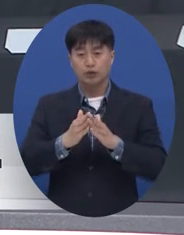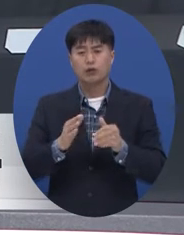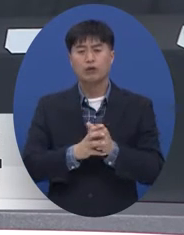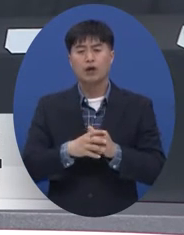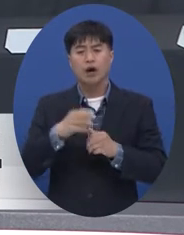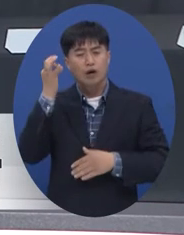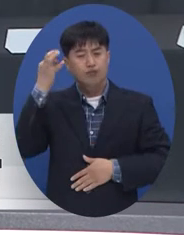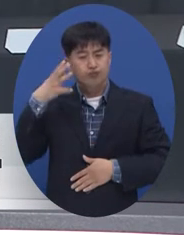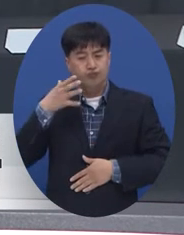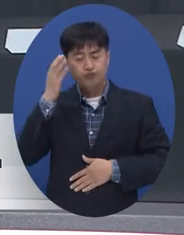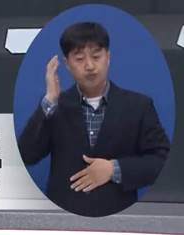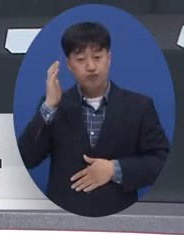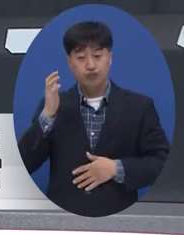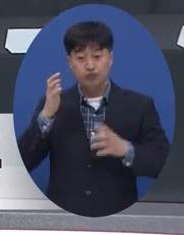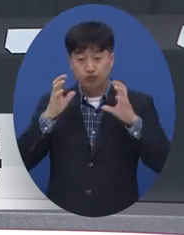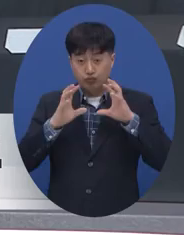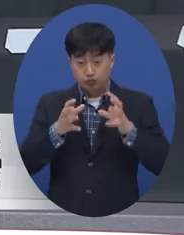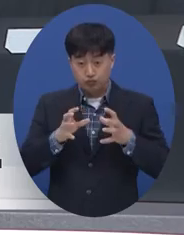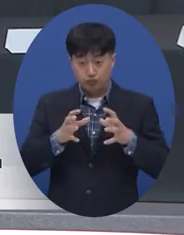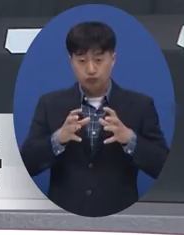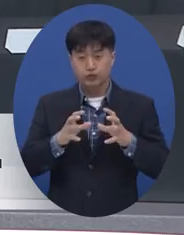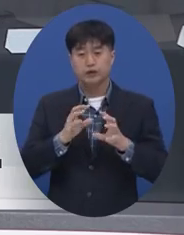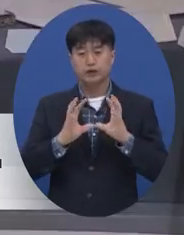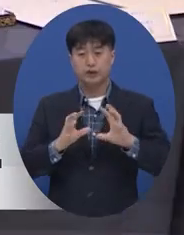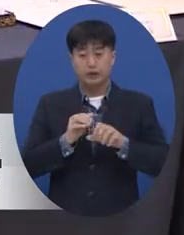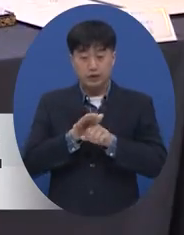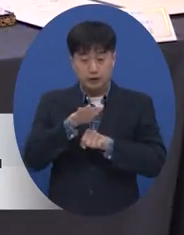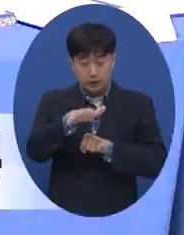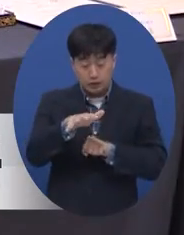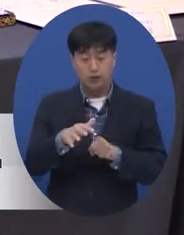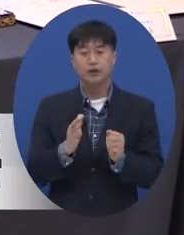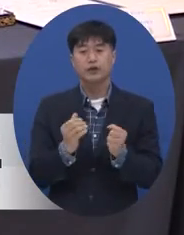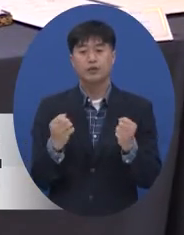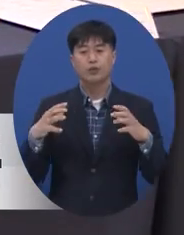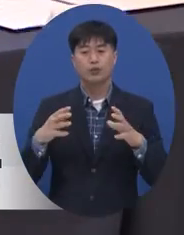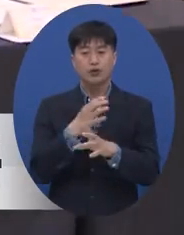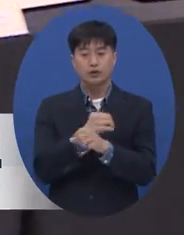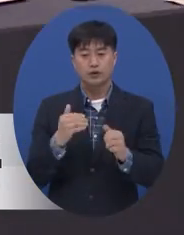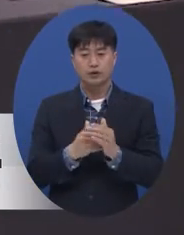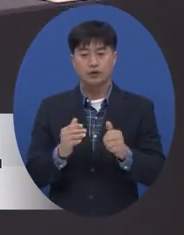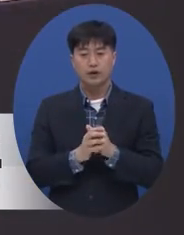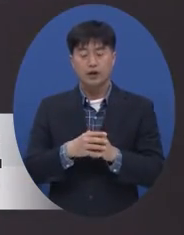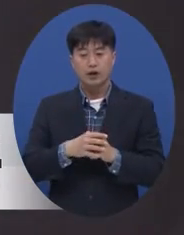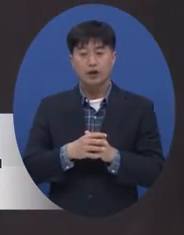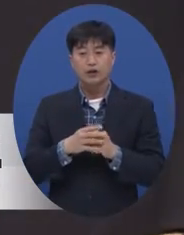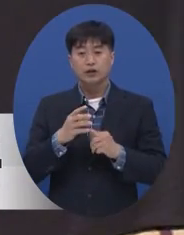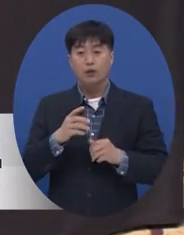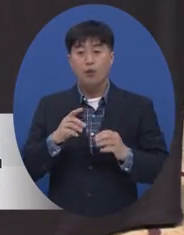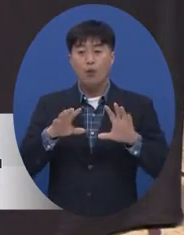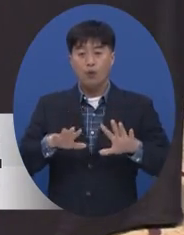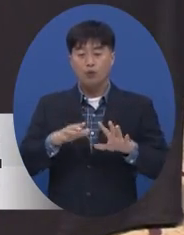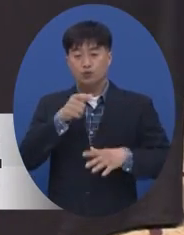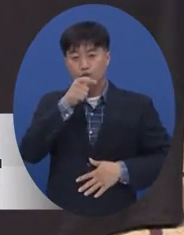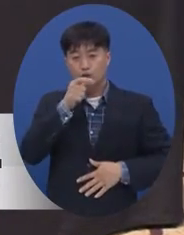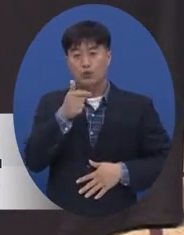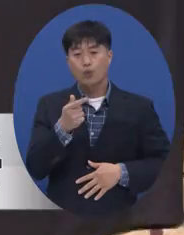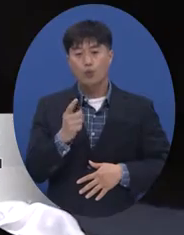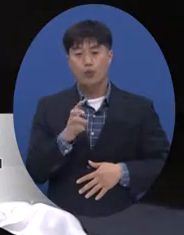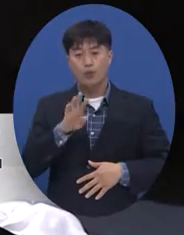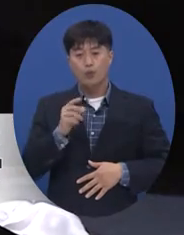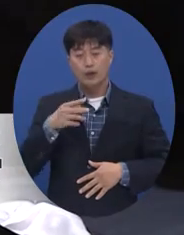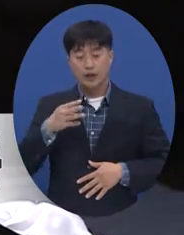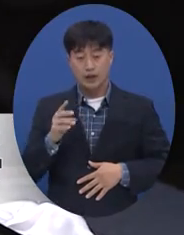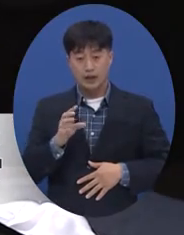세계시장 진출을 위해 협력하기로 했습니다 경기도와 황조 오시는 11호 수원 노보 텔에서